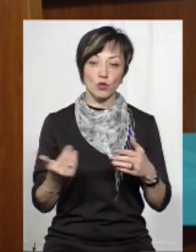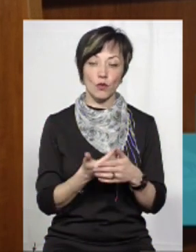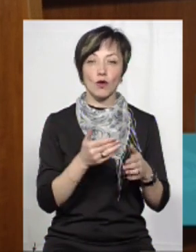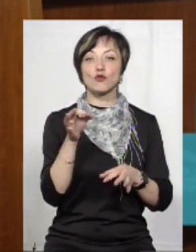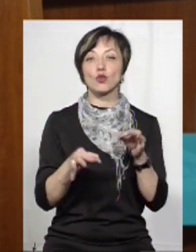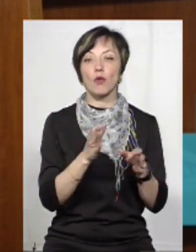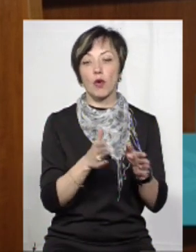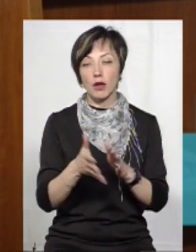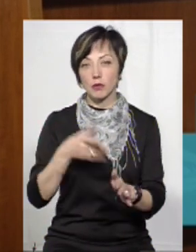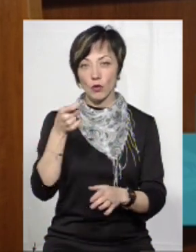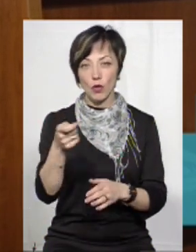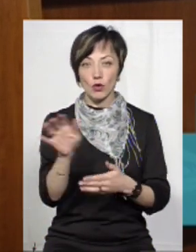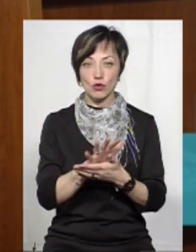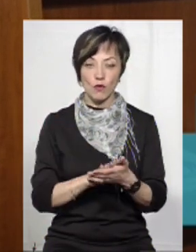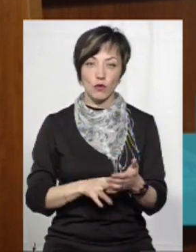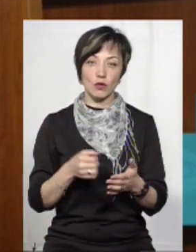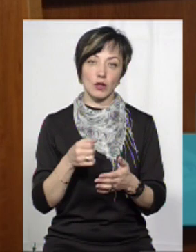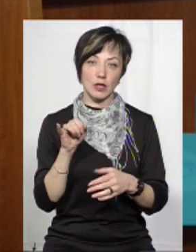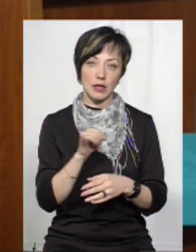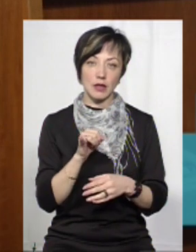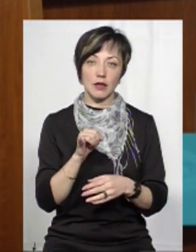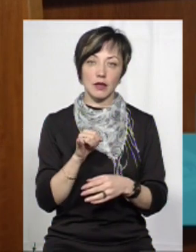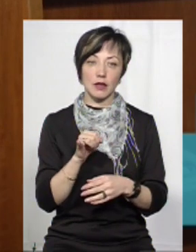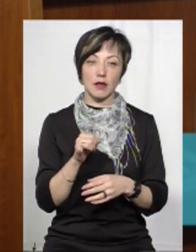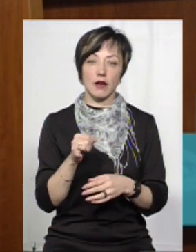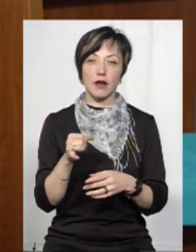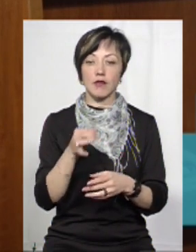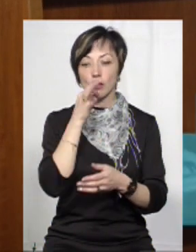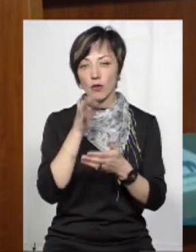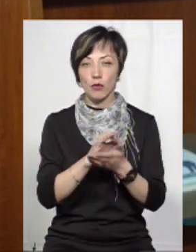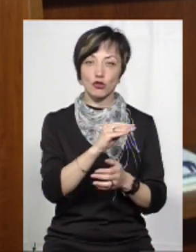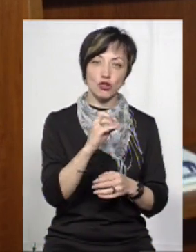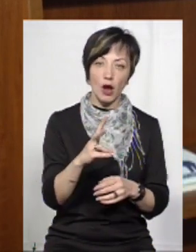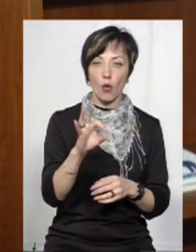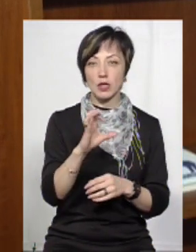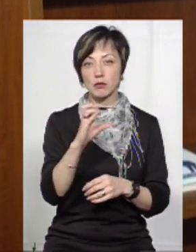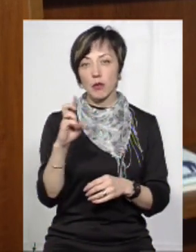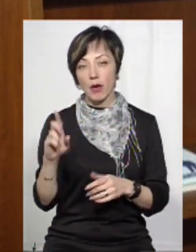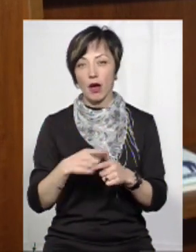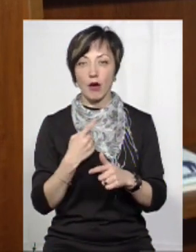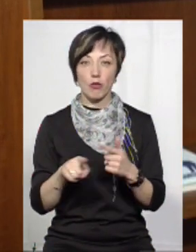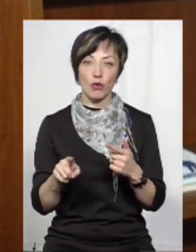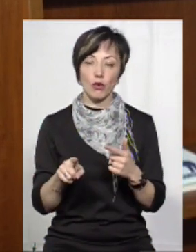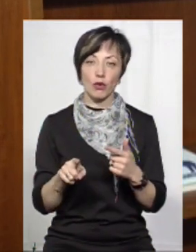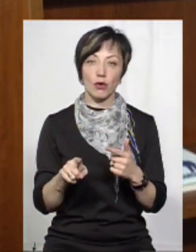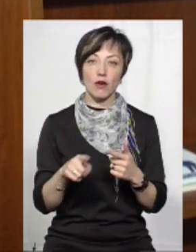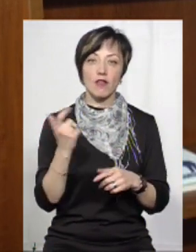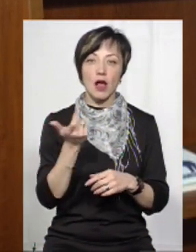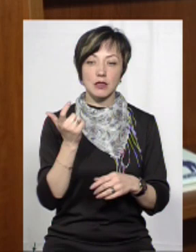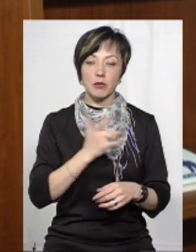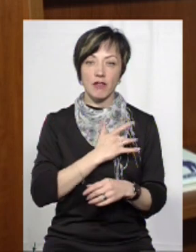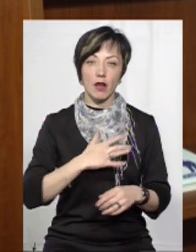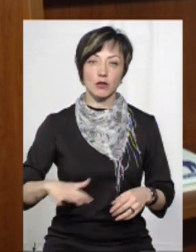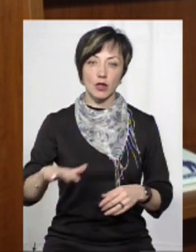порядку пред'являти позов, і відповідачем буде це вже або ЖЕК, або ОСББ, або якась власник